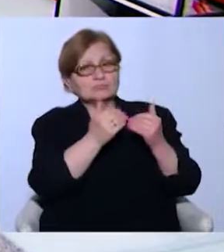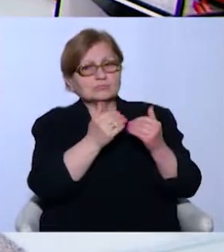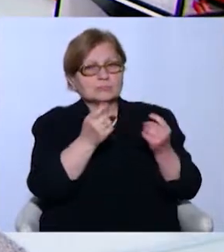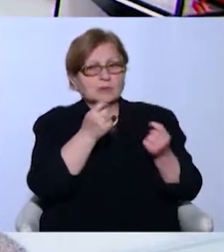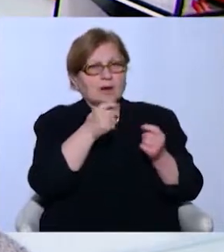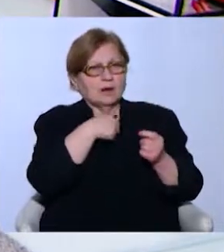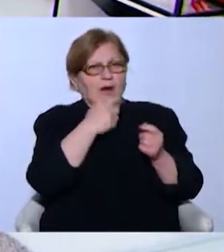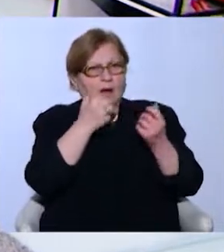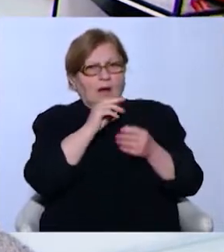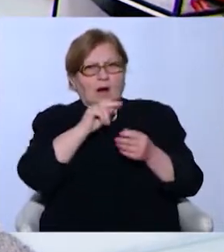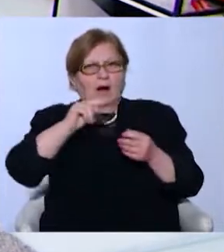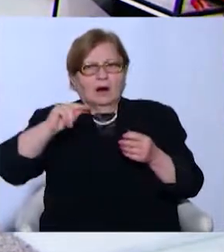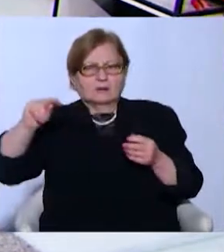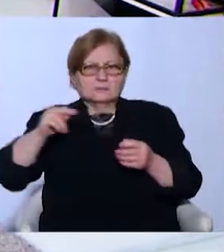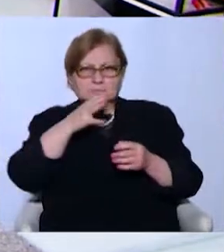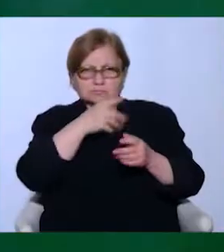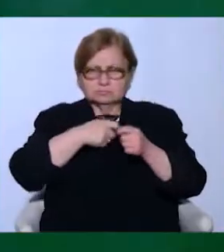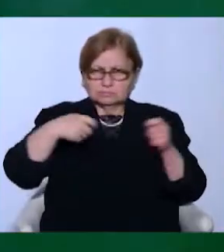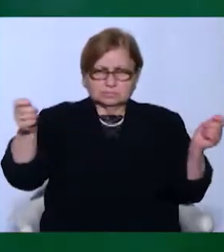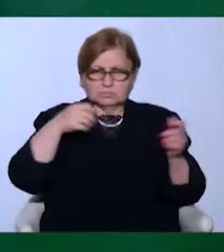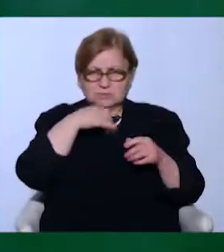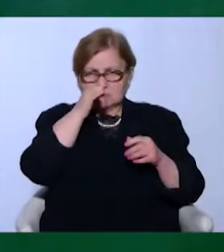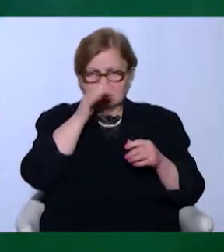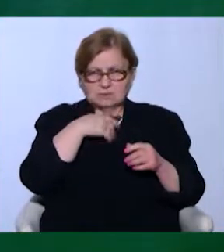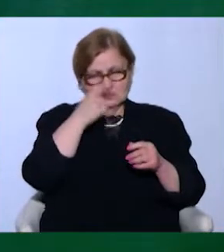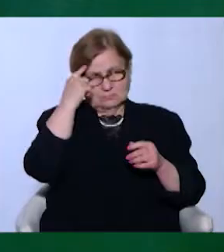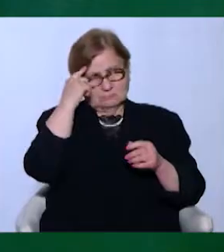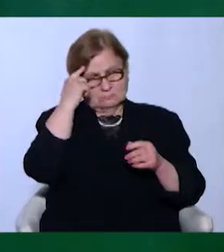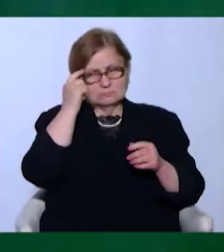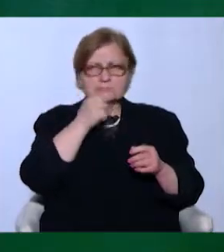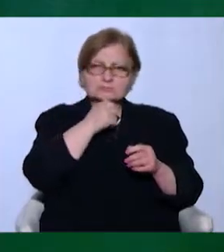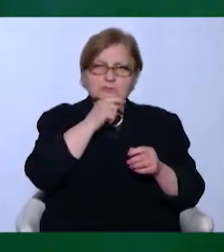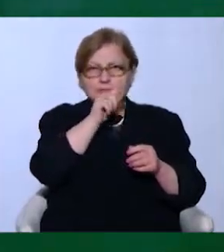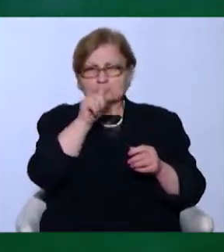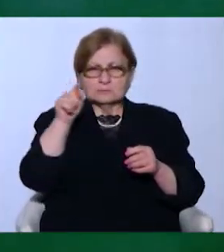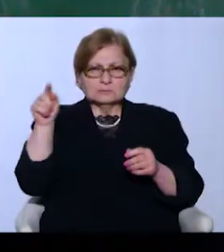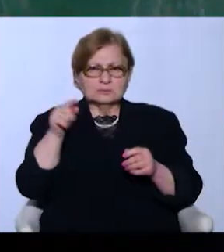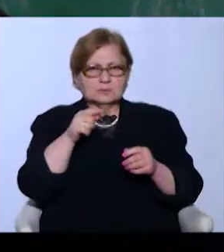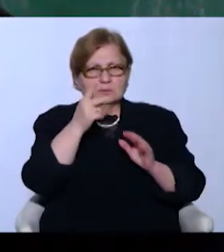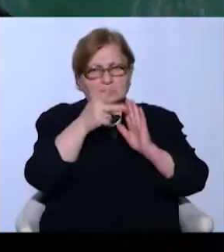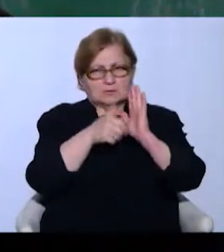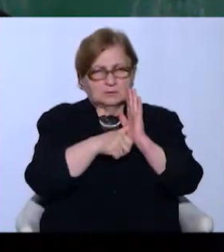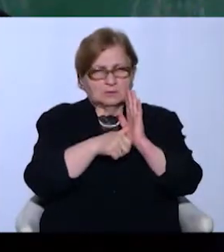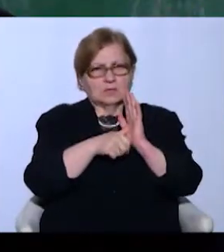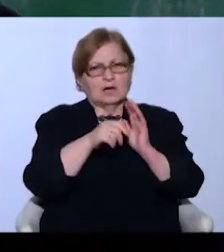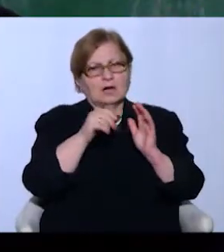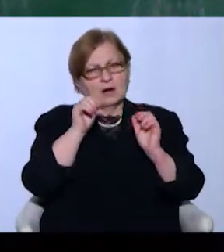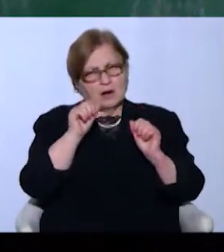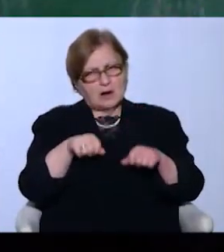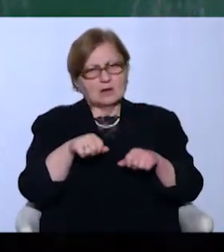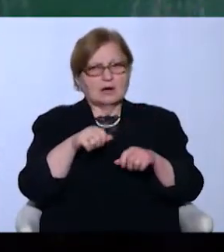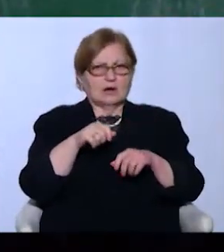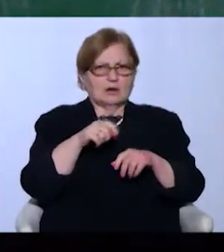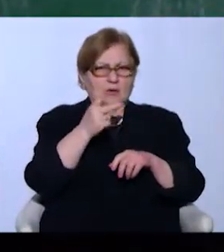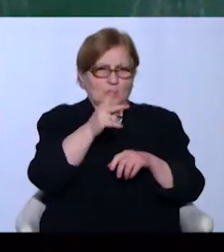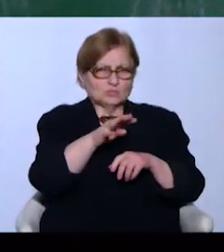ამ რიცხვების ჯერადები ეს დაუსრულებლად და მე დავიწყო იმის მოშინჯვა, რომ აი აქ 36 ჯერადი არის კი 18-ის,